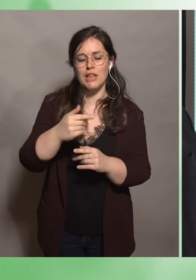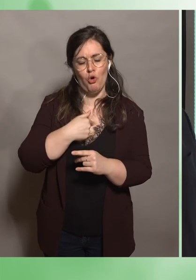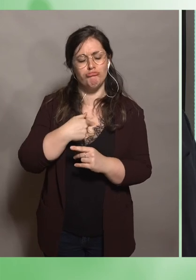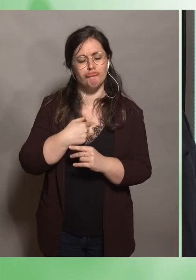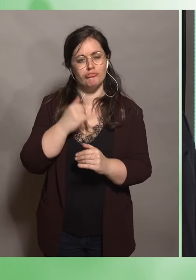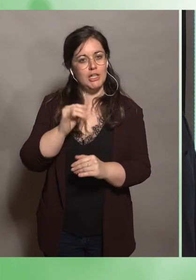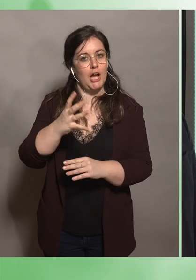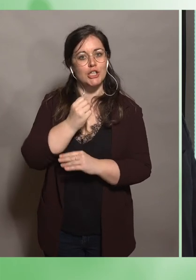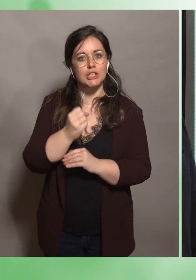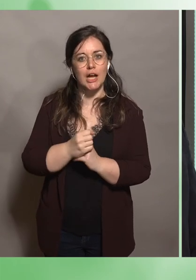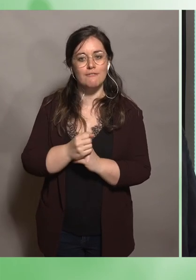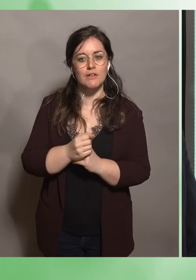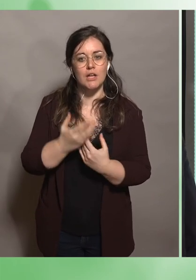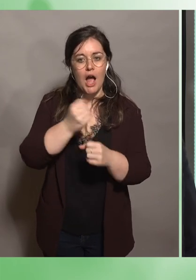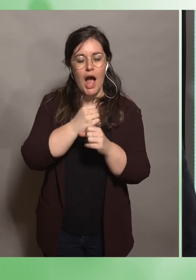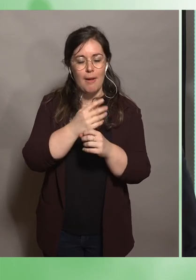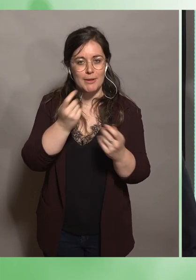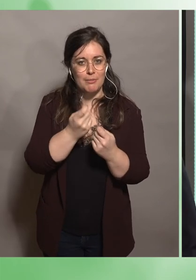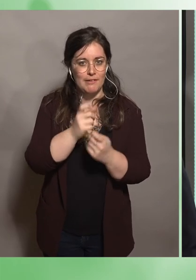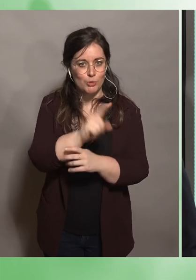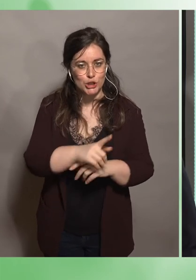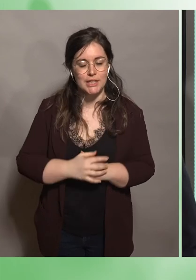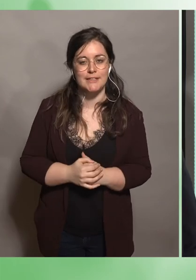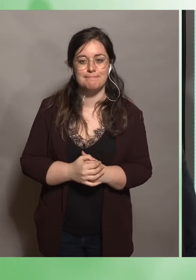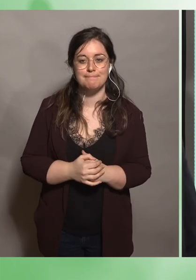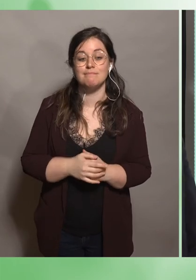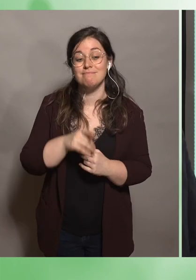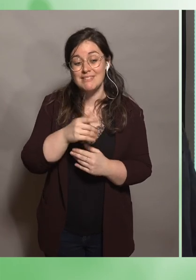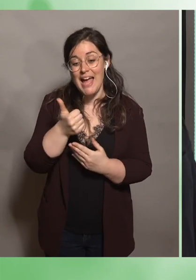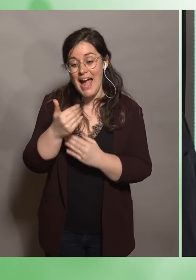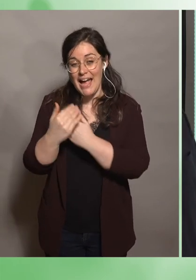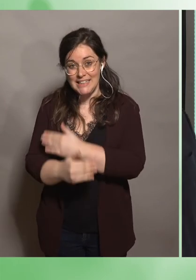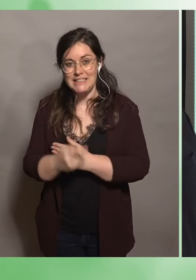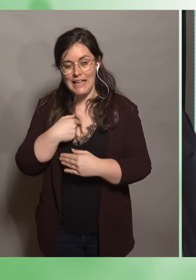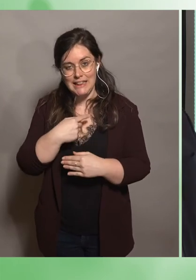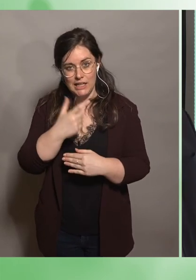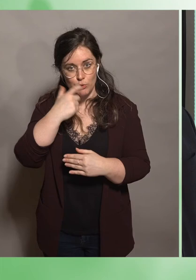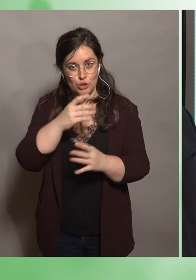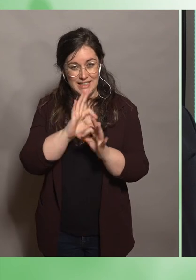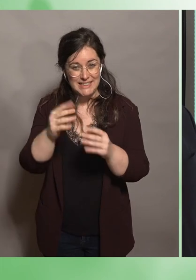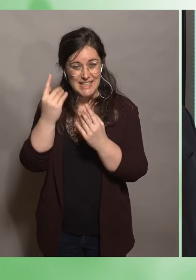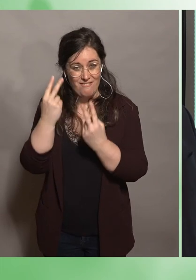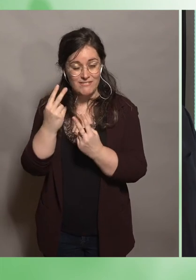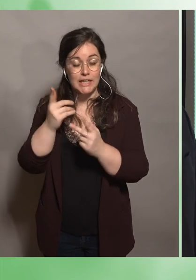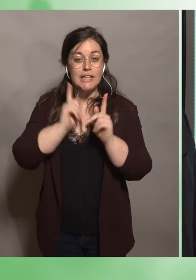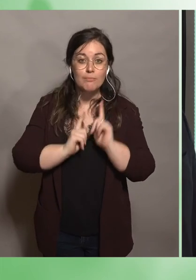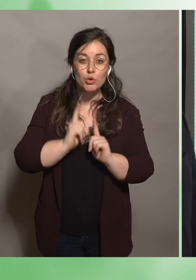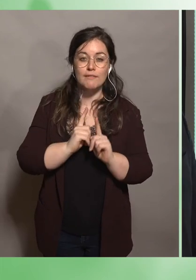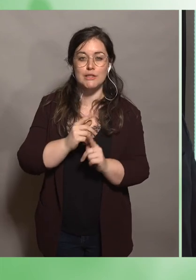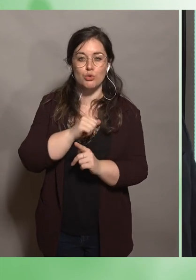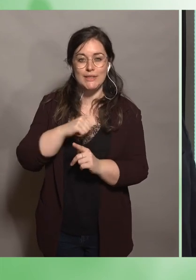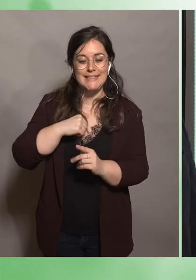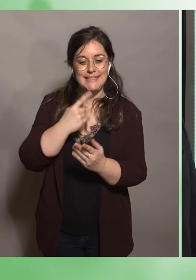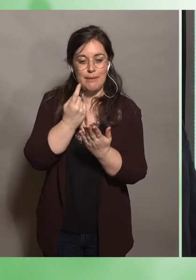zutraut, sich für einen Job zu bewerben. Das heißt, das ist die eine Seite, die ich für ganz wichtig halte, das ist die Motivation und also bis das